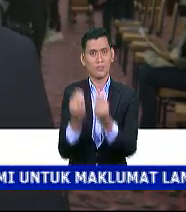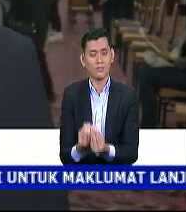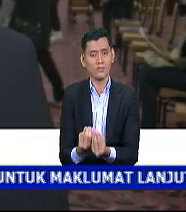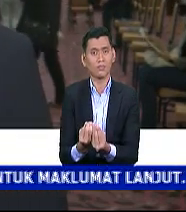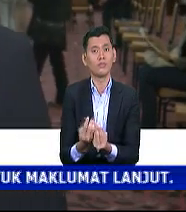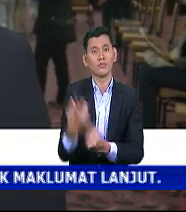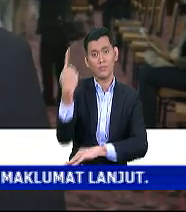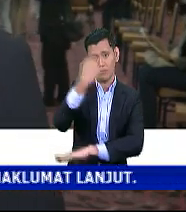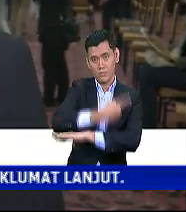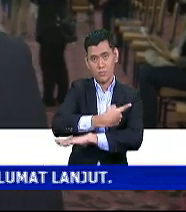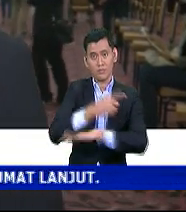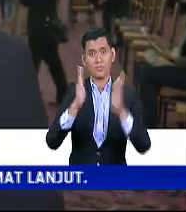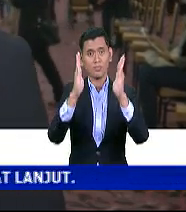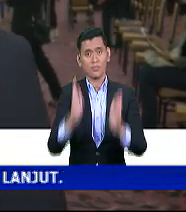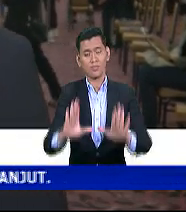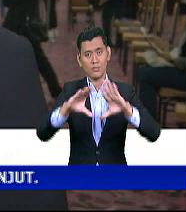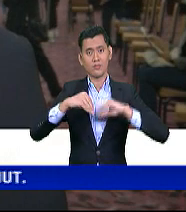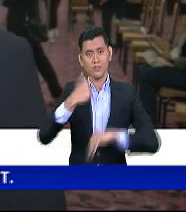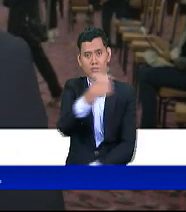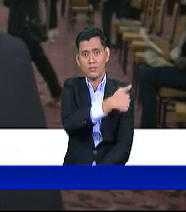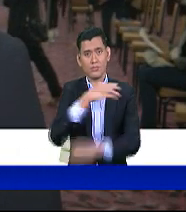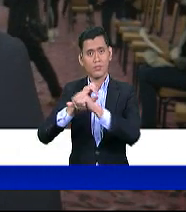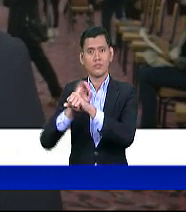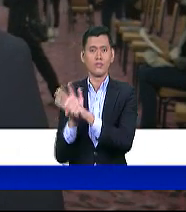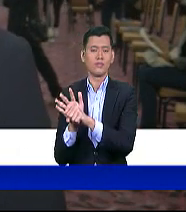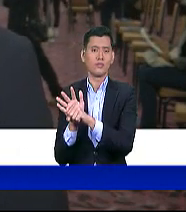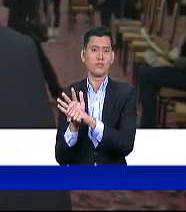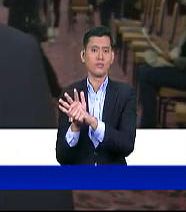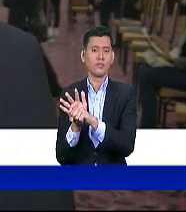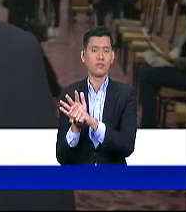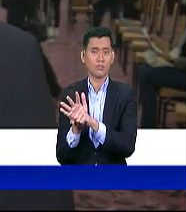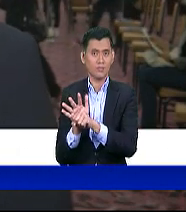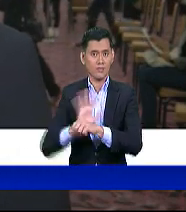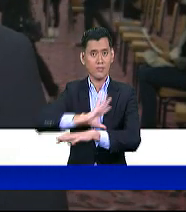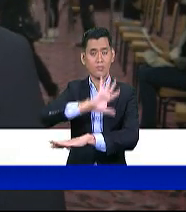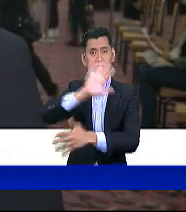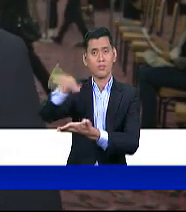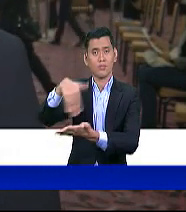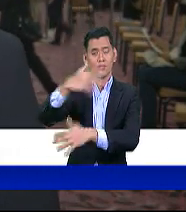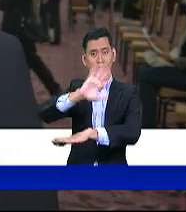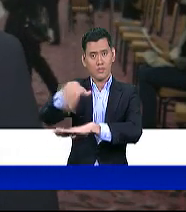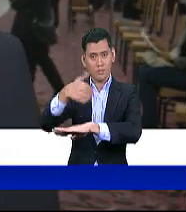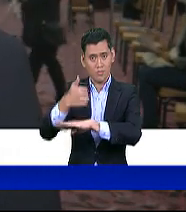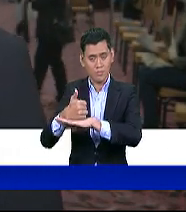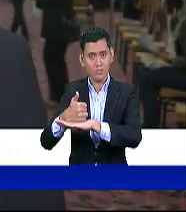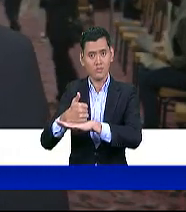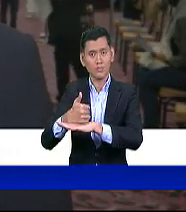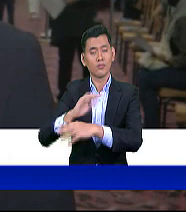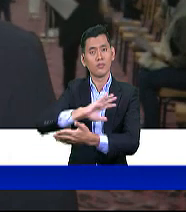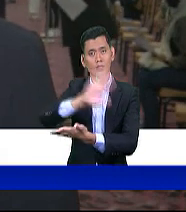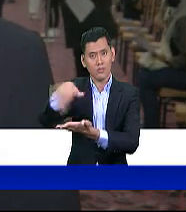secara harianlah penerima vaksin yang diberi temujanji untuk